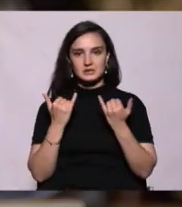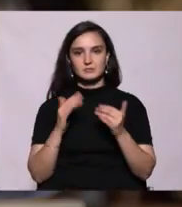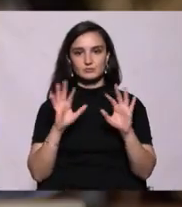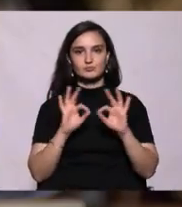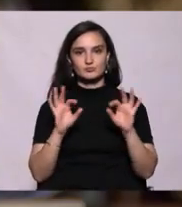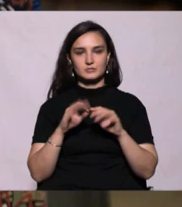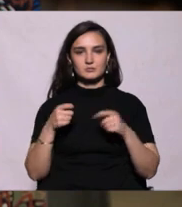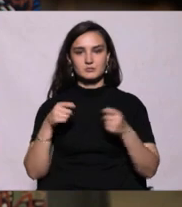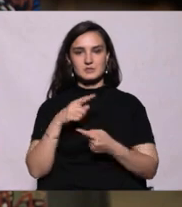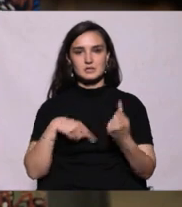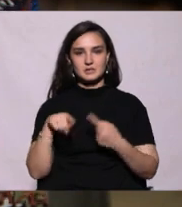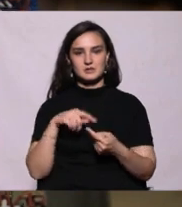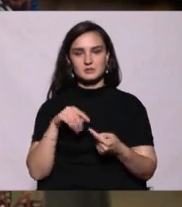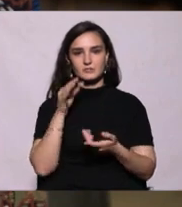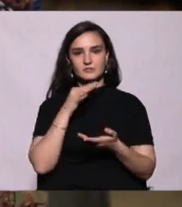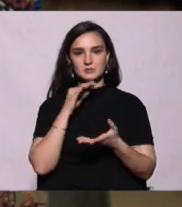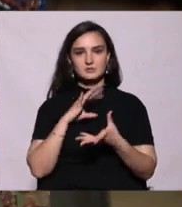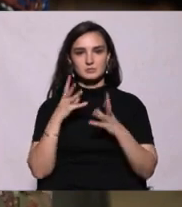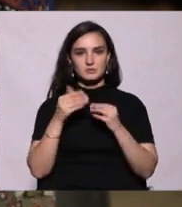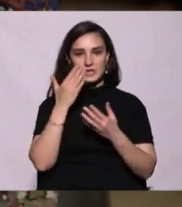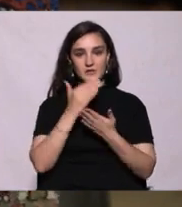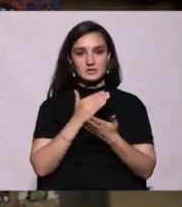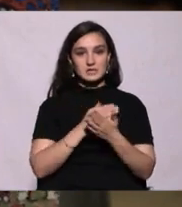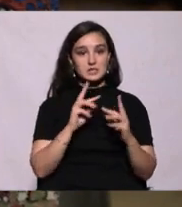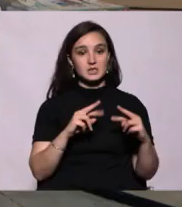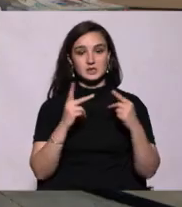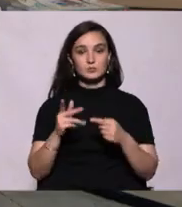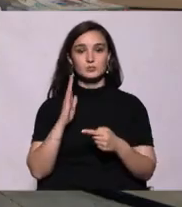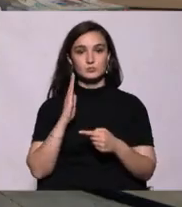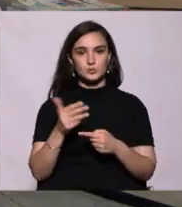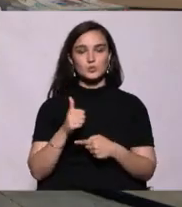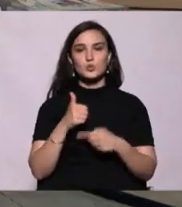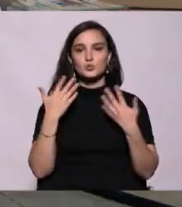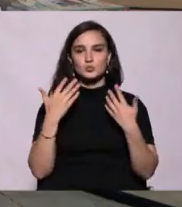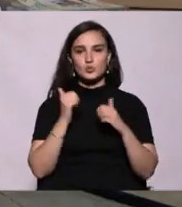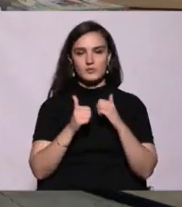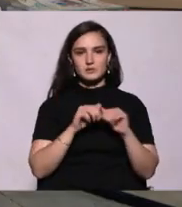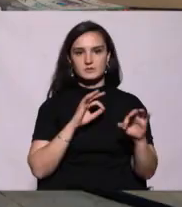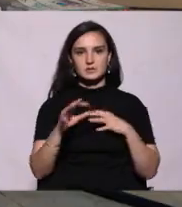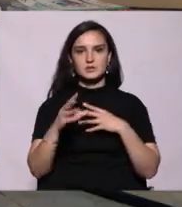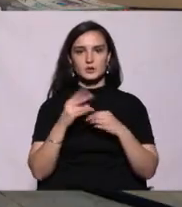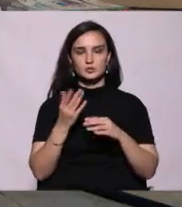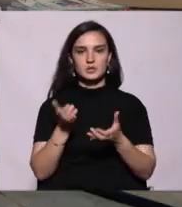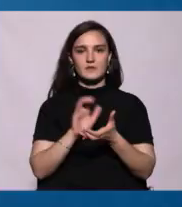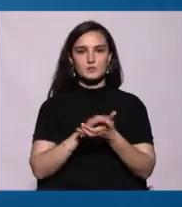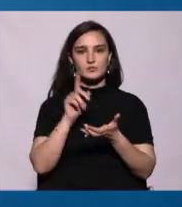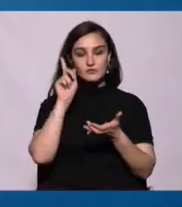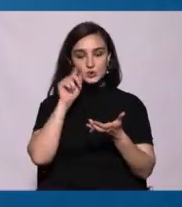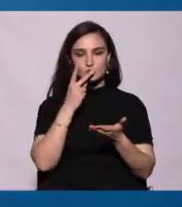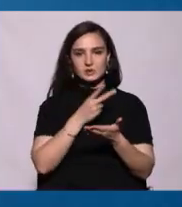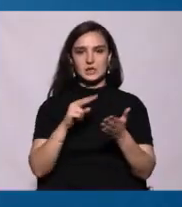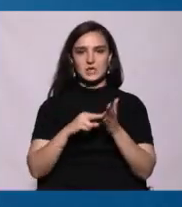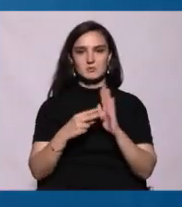დღეს ვისაუბრებთ ბიზნესზე. ვიდრე უშუალოდ გაკვეთილზე გადავიდოდეთ, როგორც ყოველთვის, ერთად გავეცნოთ დღევანდელი დღის